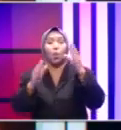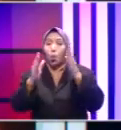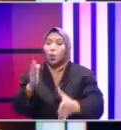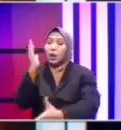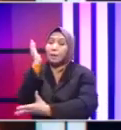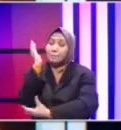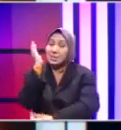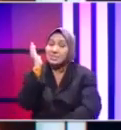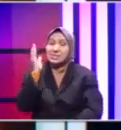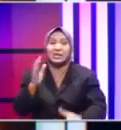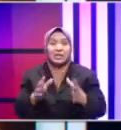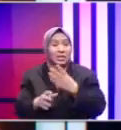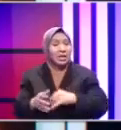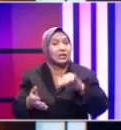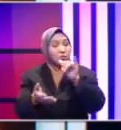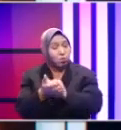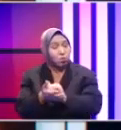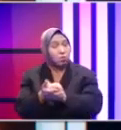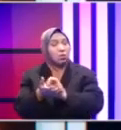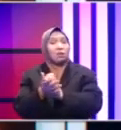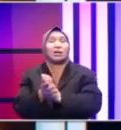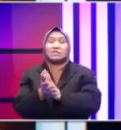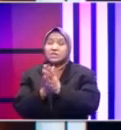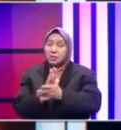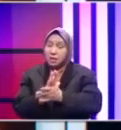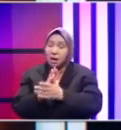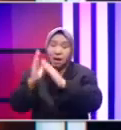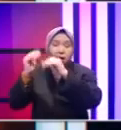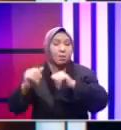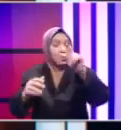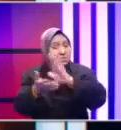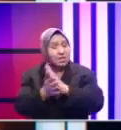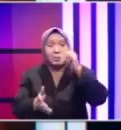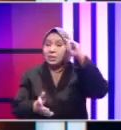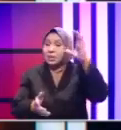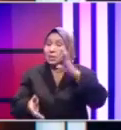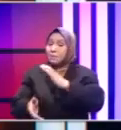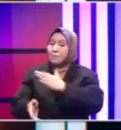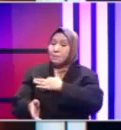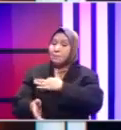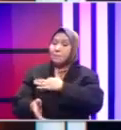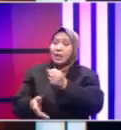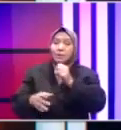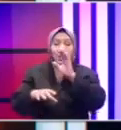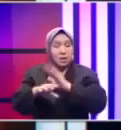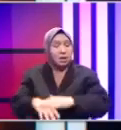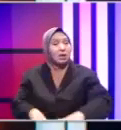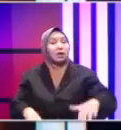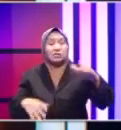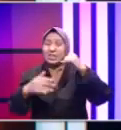Billah warosulih demikian itu agak kamu beriman kepada Allah dan rasul-nya watilka hoodoo loh dan itulah